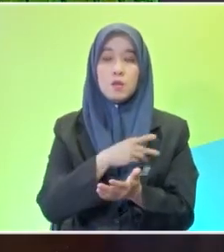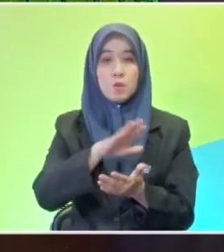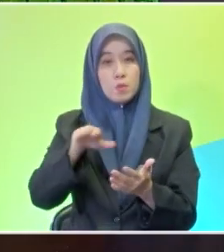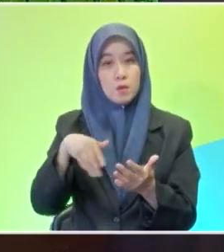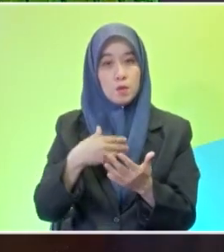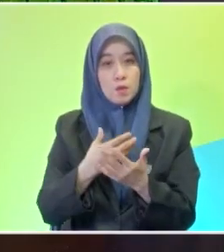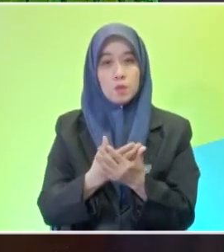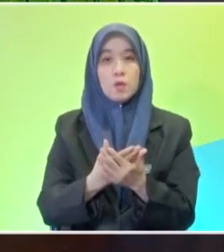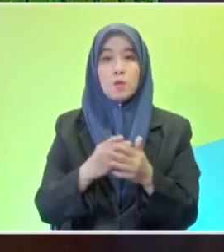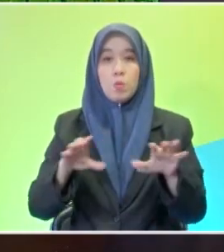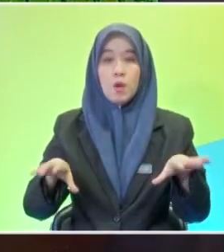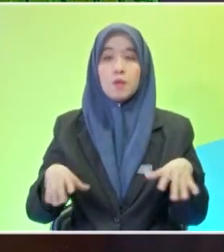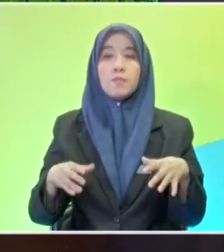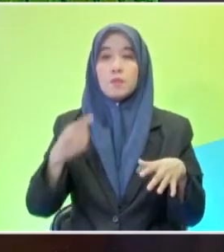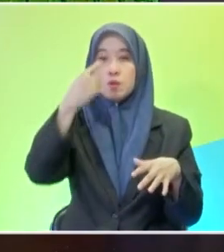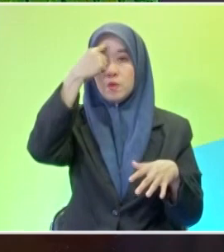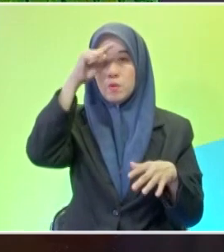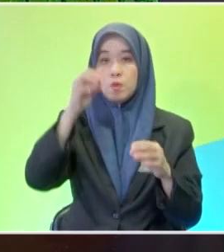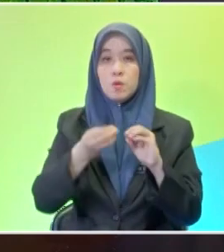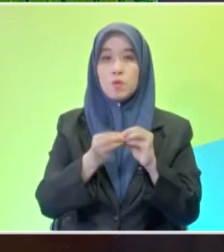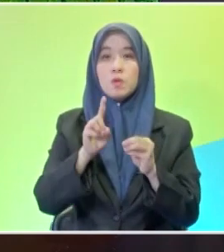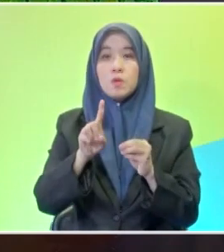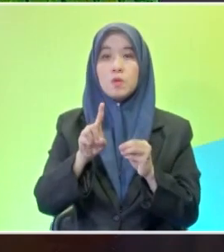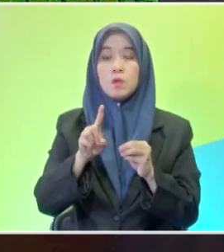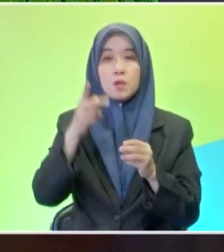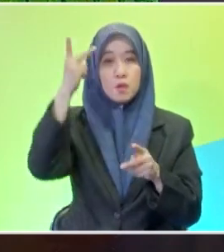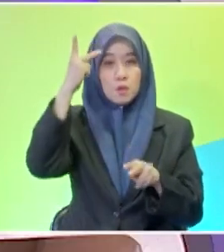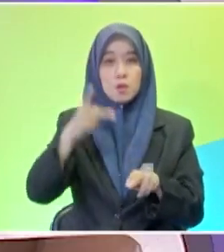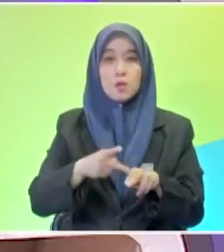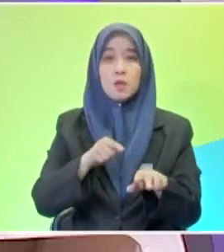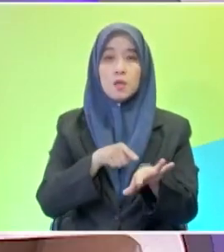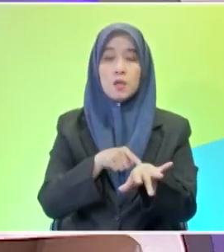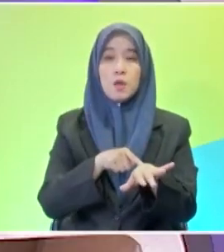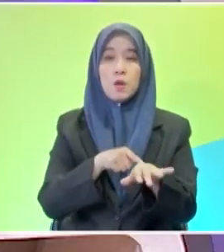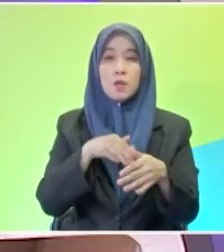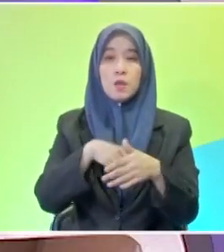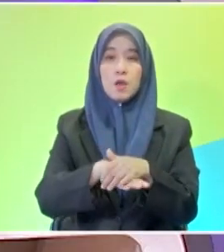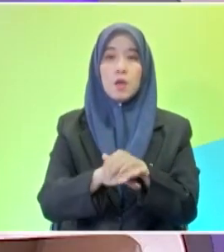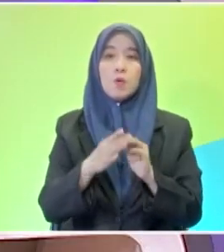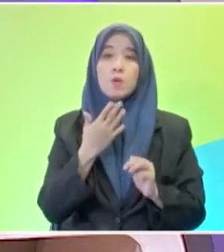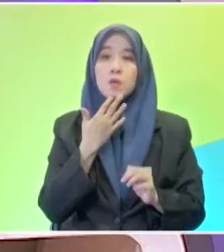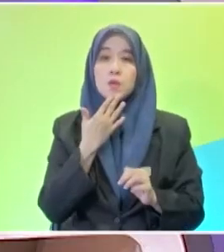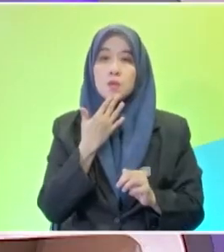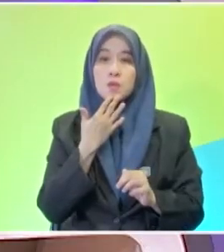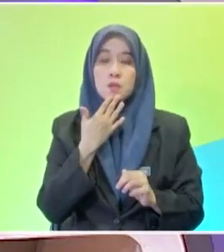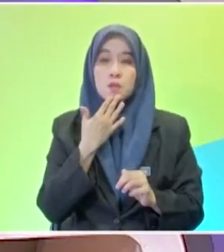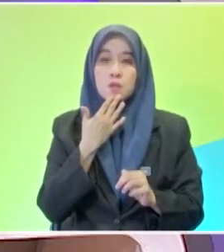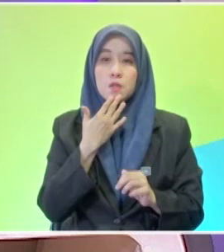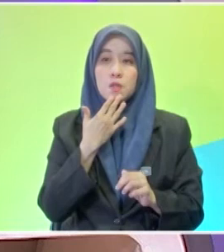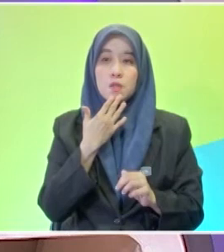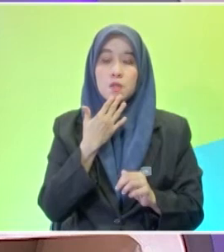untuk yang pertama ini kita nak mengenal daun ini kita mengenal daun dalam Siri warning dulu abang Chris